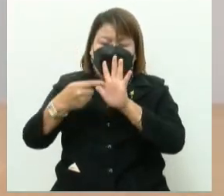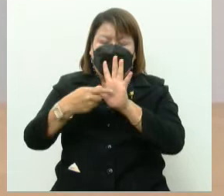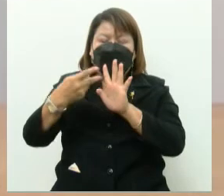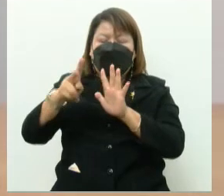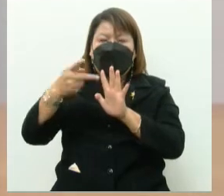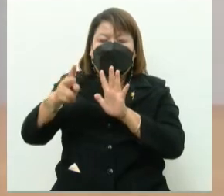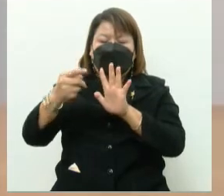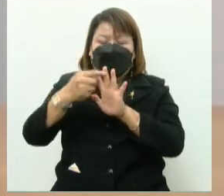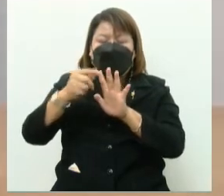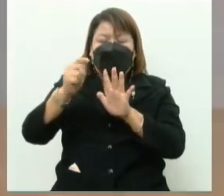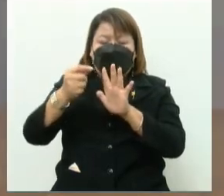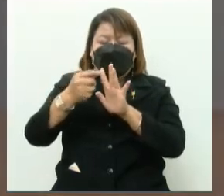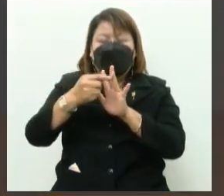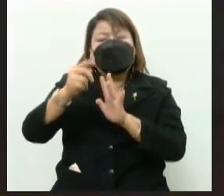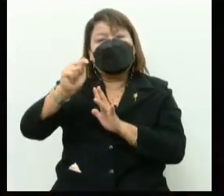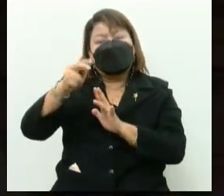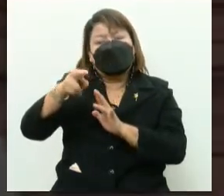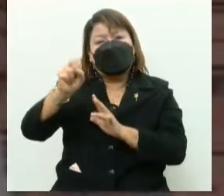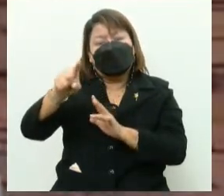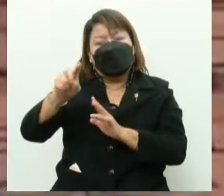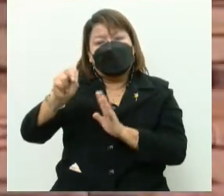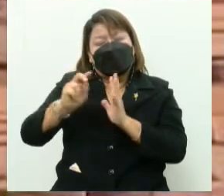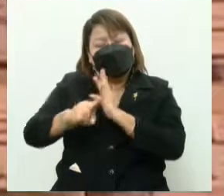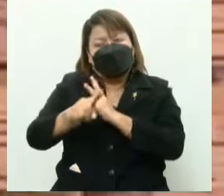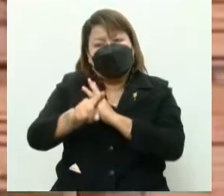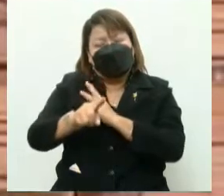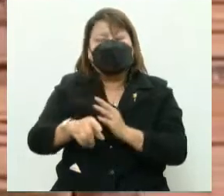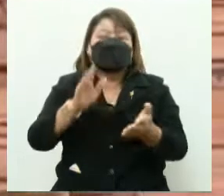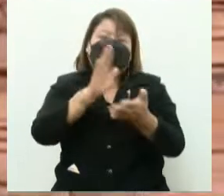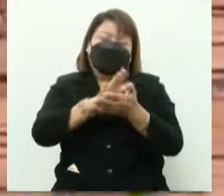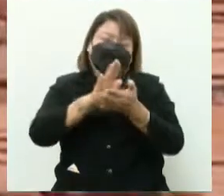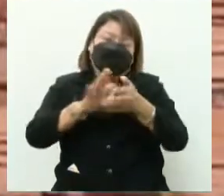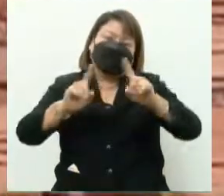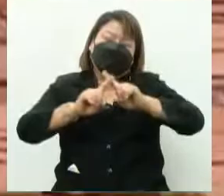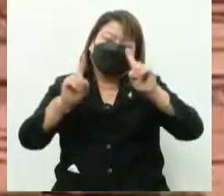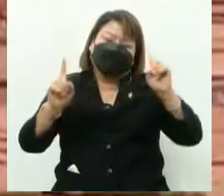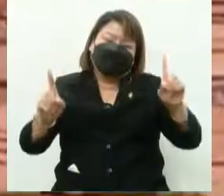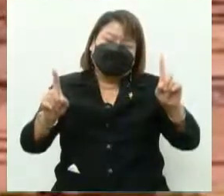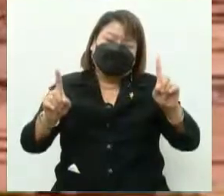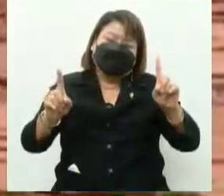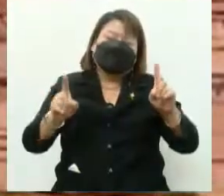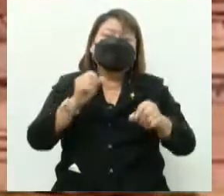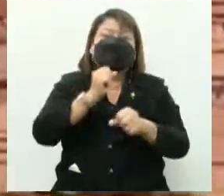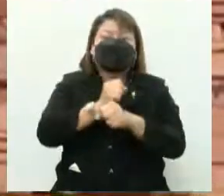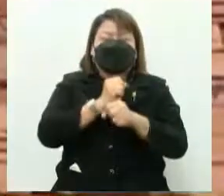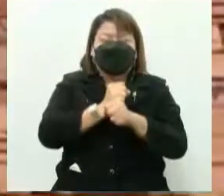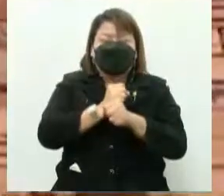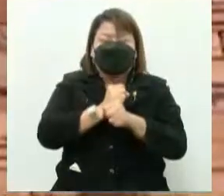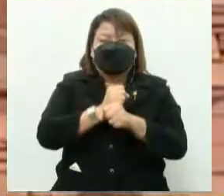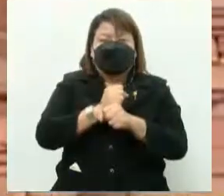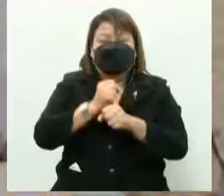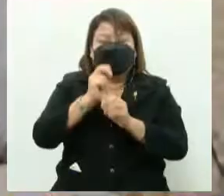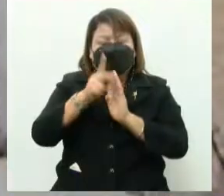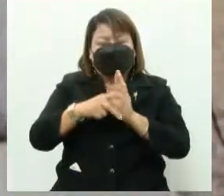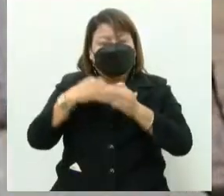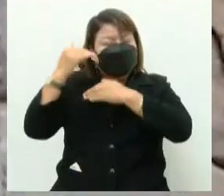จากนักเล่าเรื่อง สถานศึกษาแต่ละแห่งจึงขับเคลื่อนการพัฒนาคุณภาพการศึกษา และพัฒ